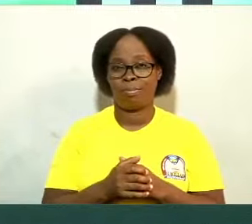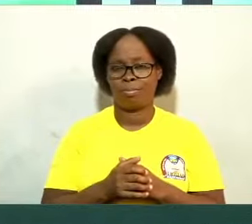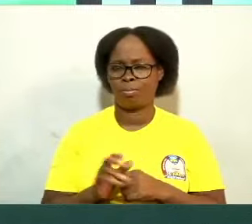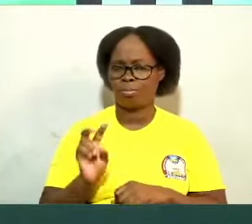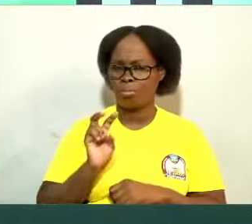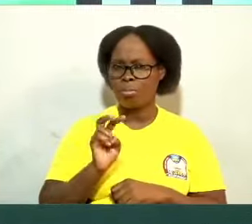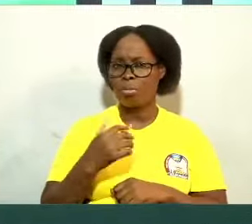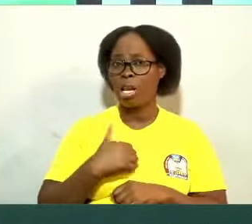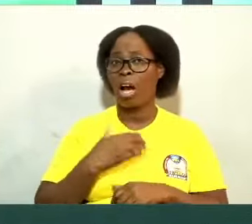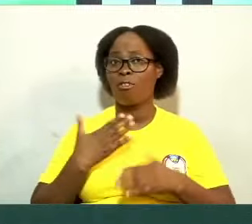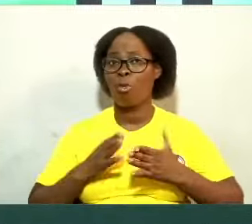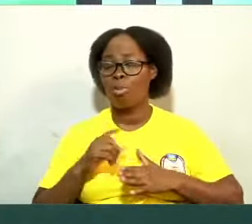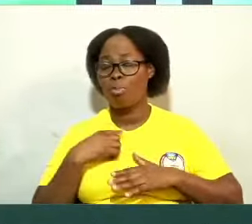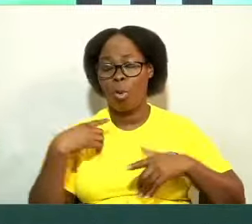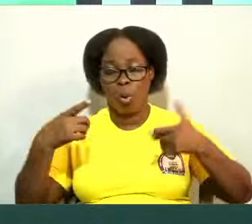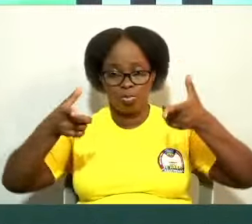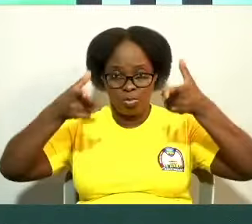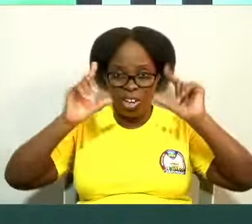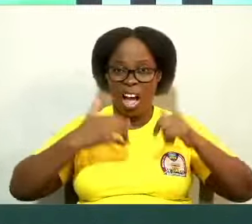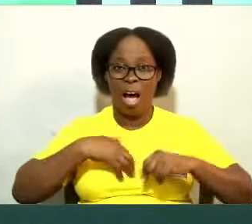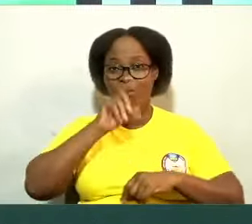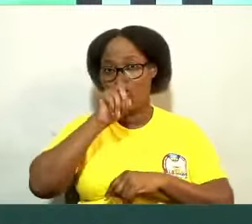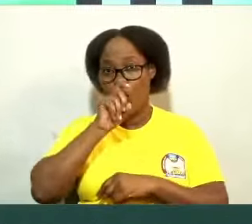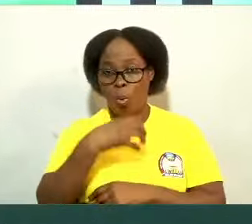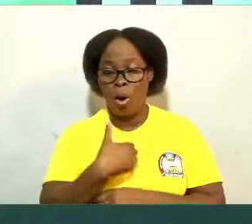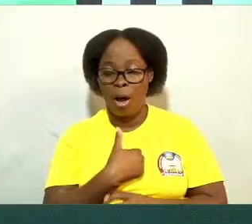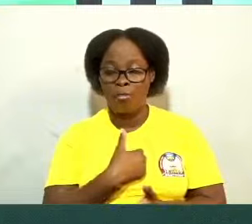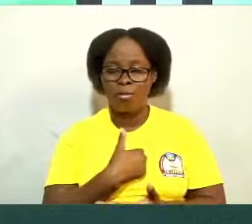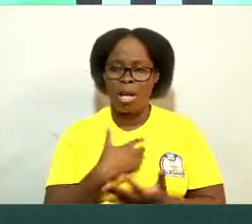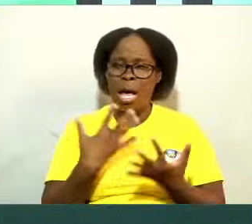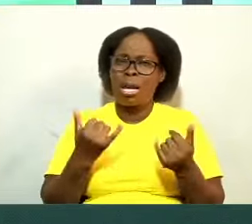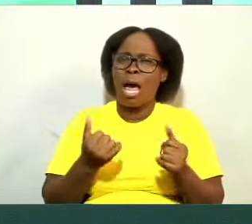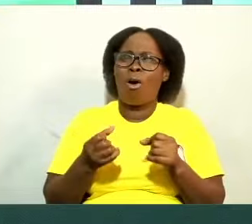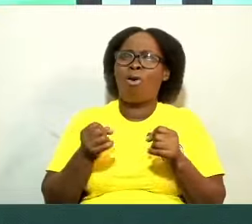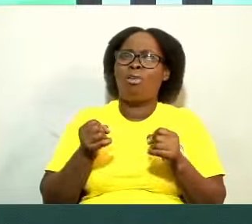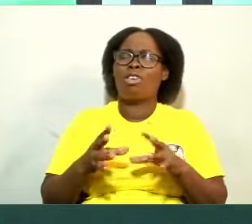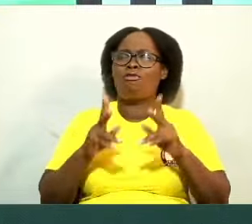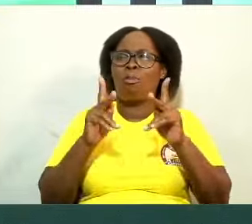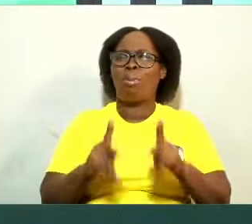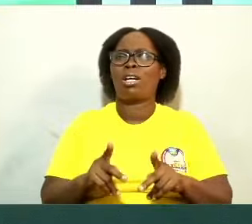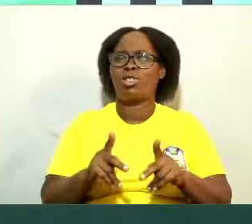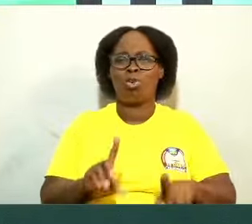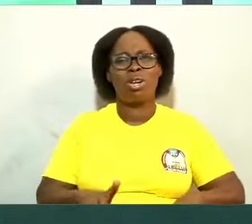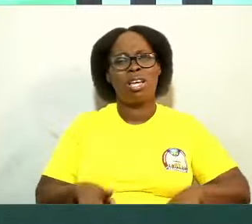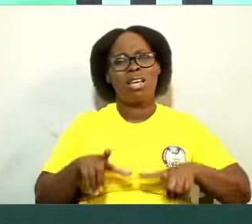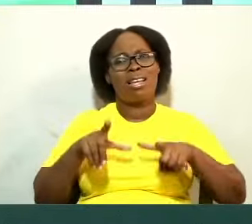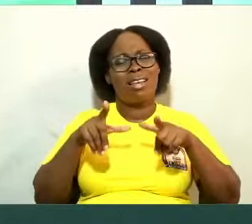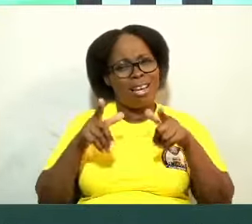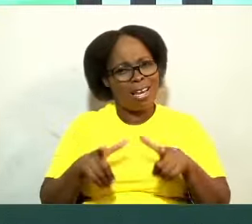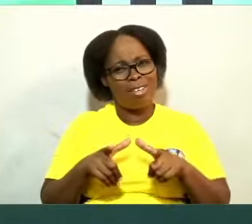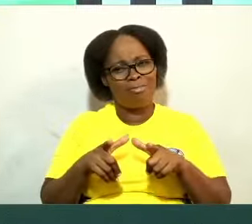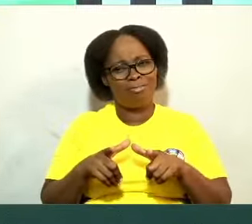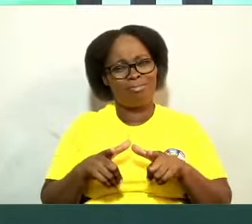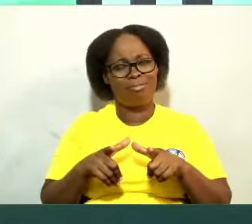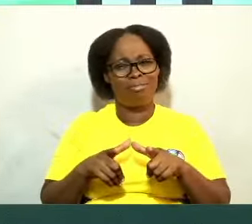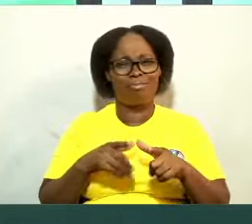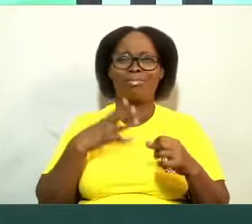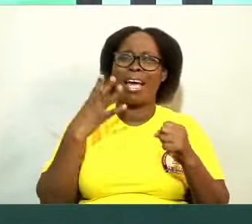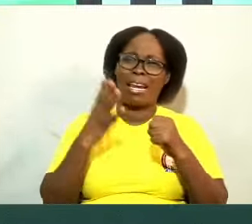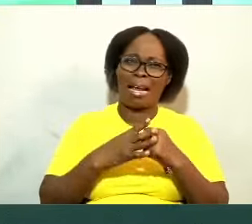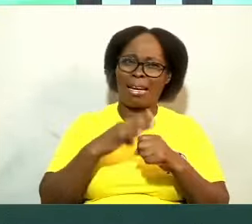Angalia, kuna watu wanabaka ng'ombe, wanabaka kuku. Sasa mtu aishi miaka 900 anabakaga kuku.